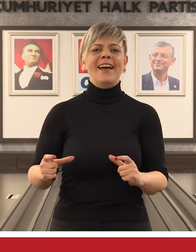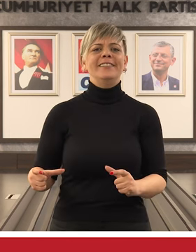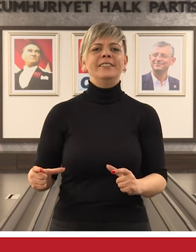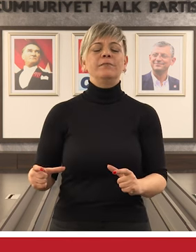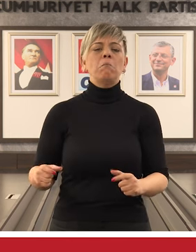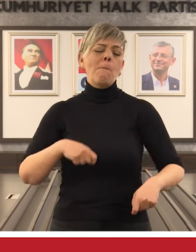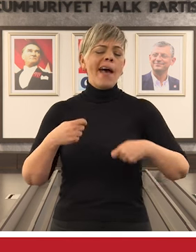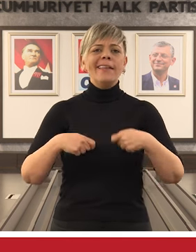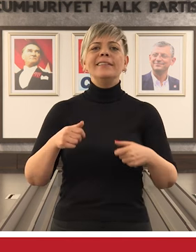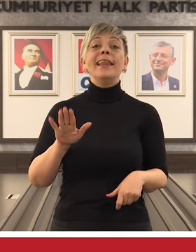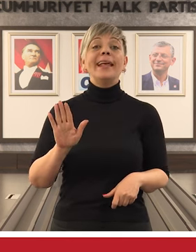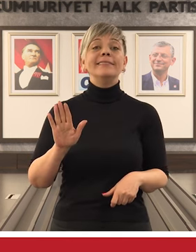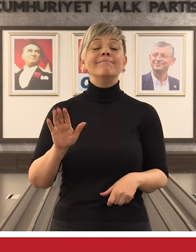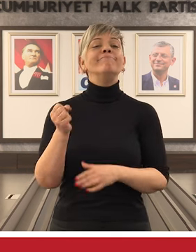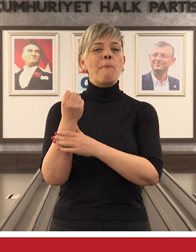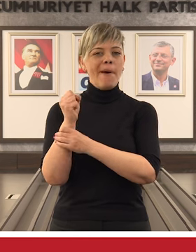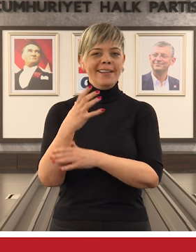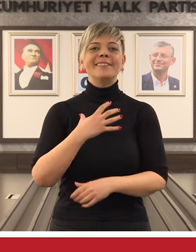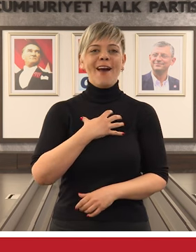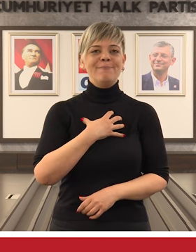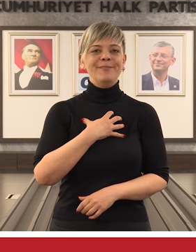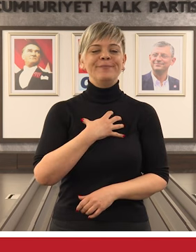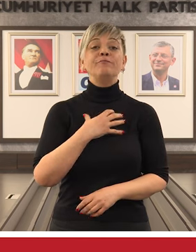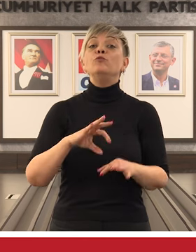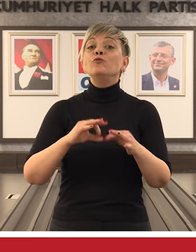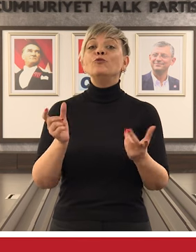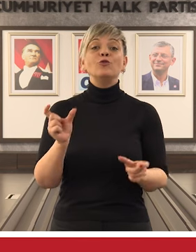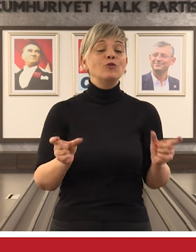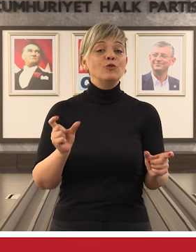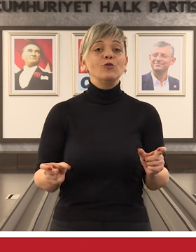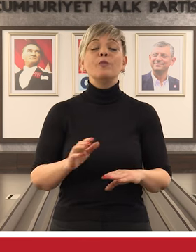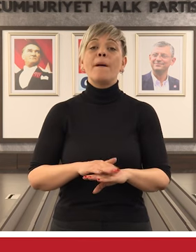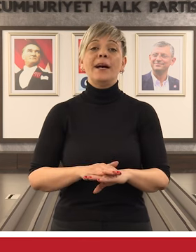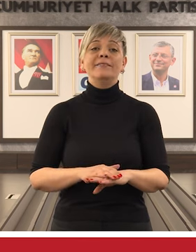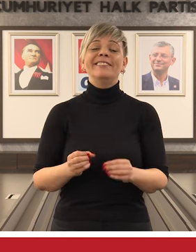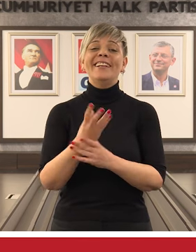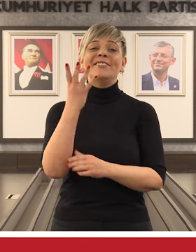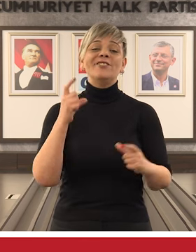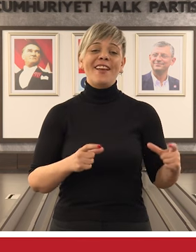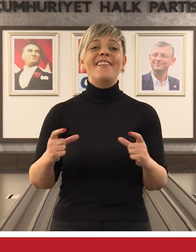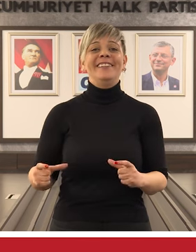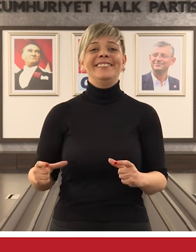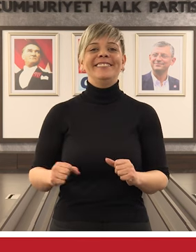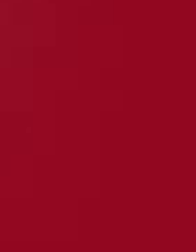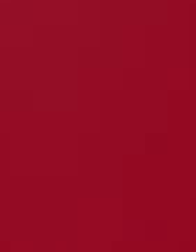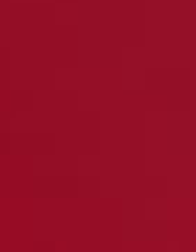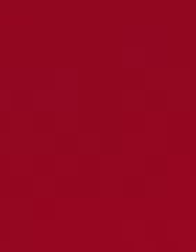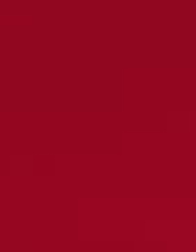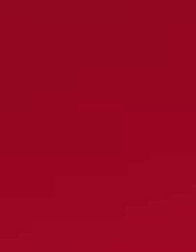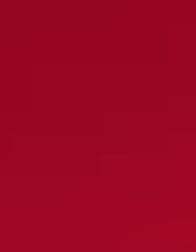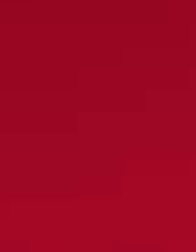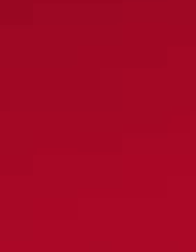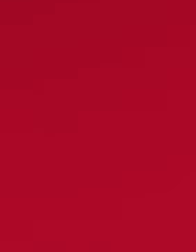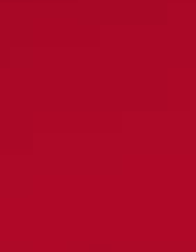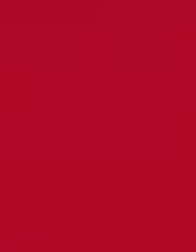şehirler. Mazeret değil, maharet sahibi, çözümcü ve yaratıcı şehirler.